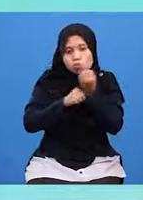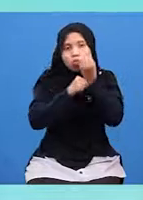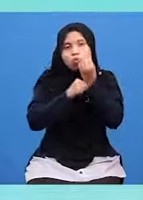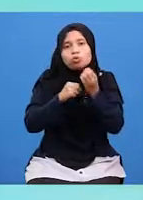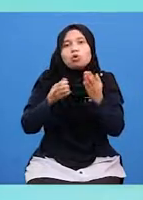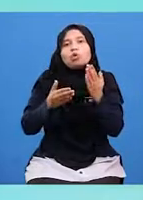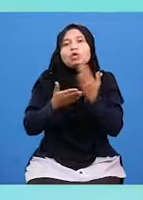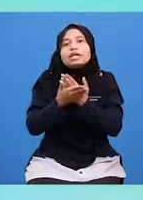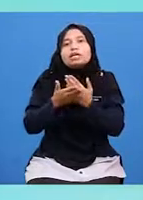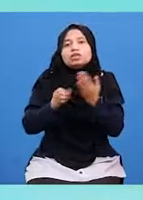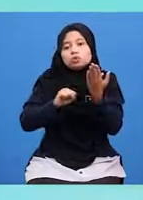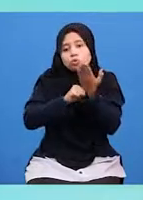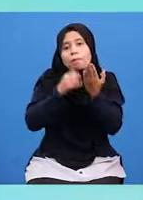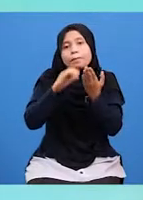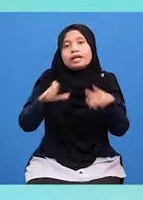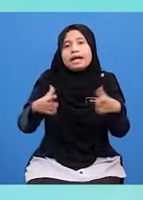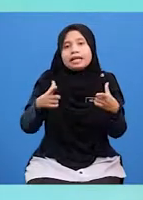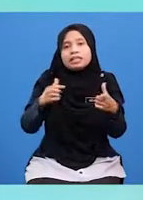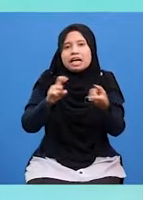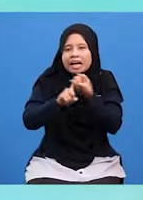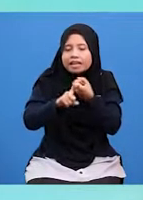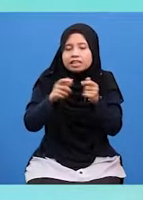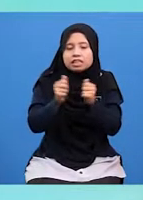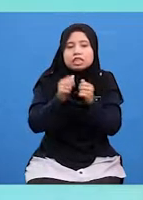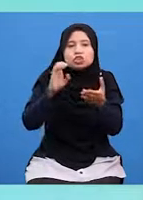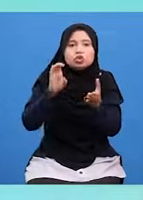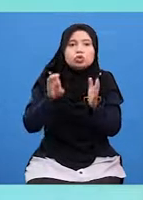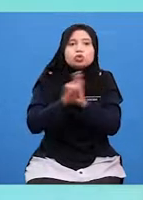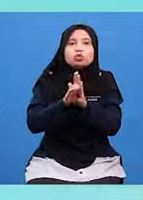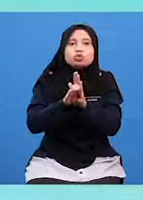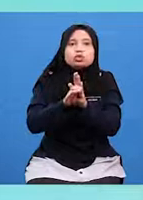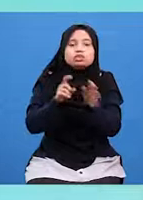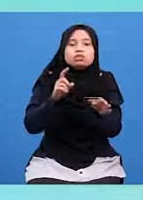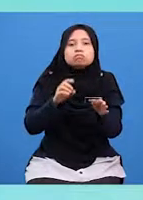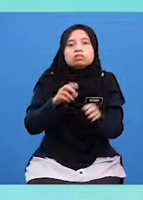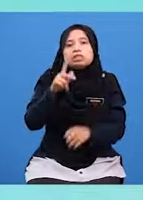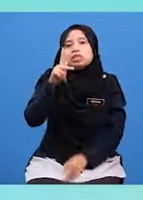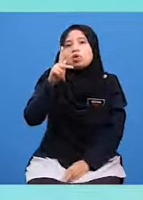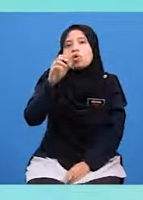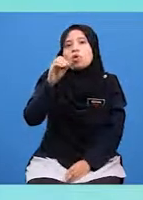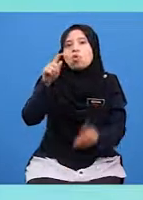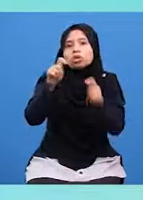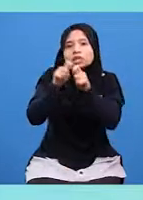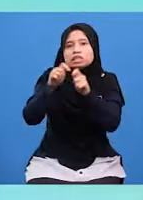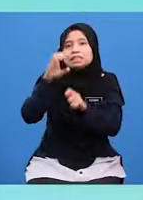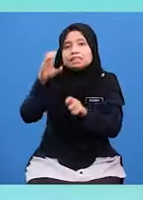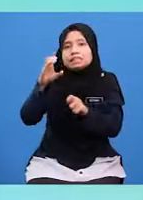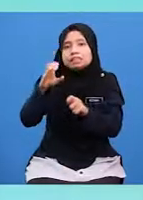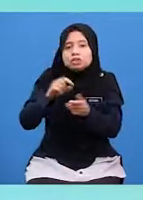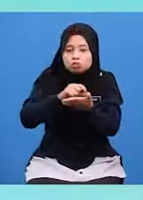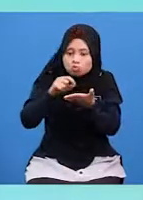dengan sumber-sumber lain yang berkaitan dengan contohnya di kota Konstantinopel. Beliau